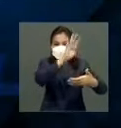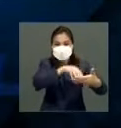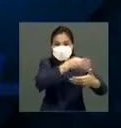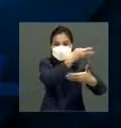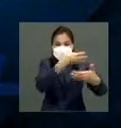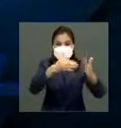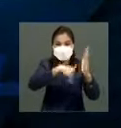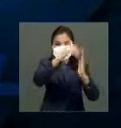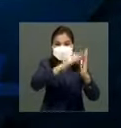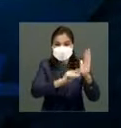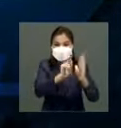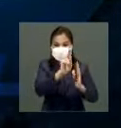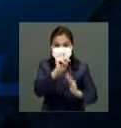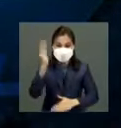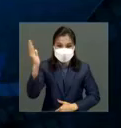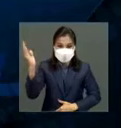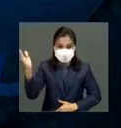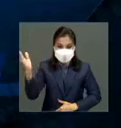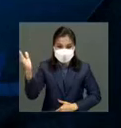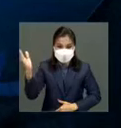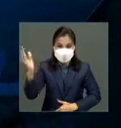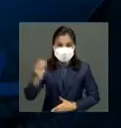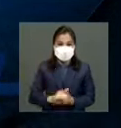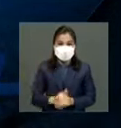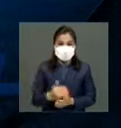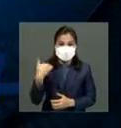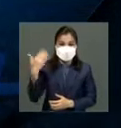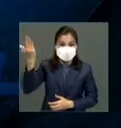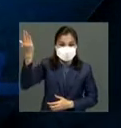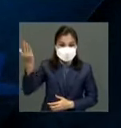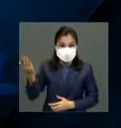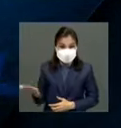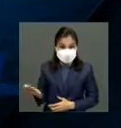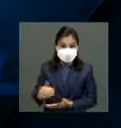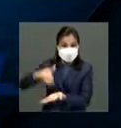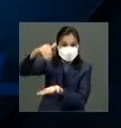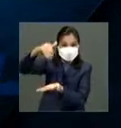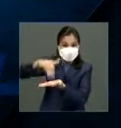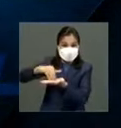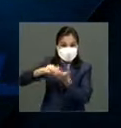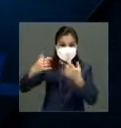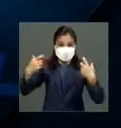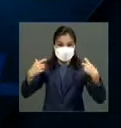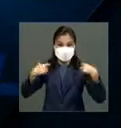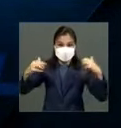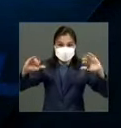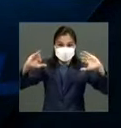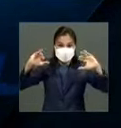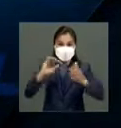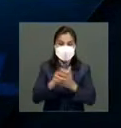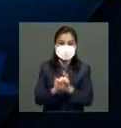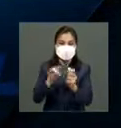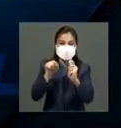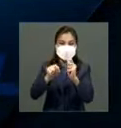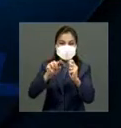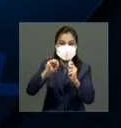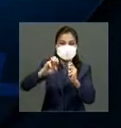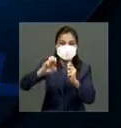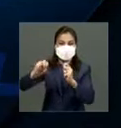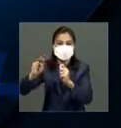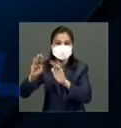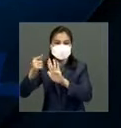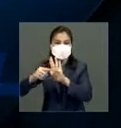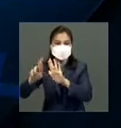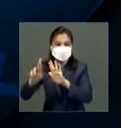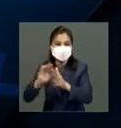ขียวเนี่ยนะครับมีหลายๆที่ศูนย์ราชการแจ้งวัฒนะสวน70พรรษามินบุรีสนามกีฬาห้วย